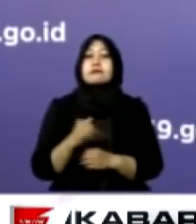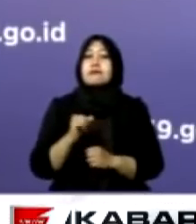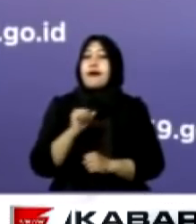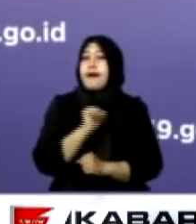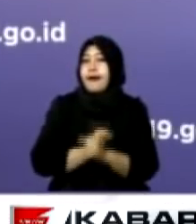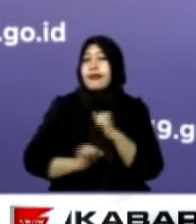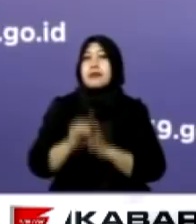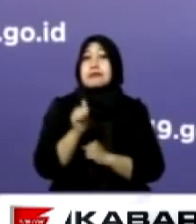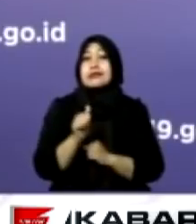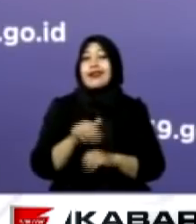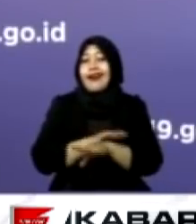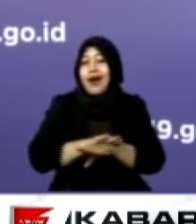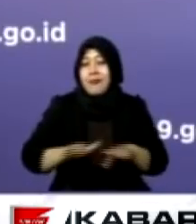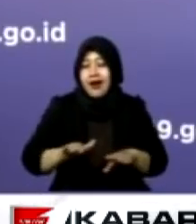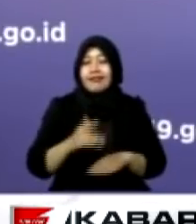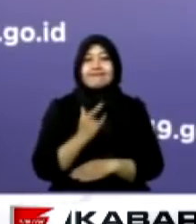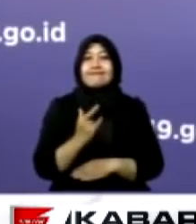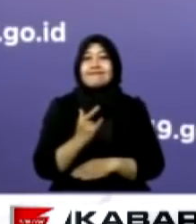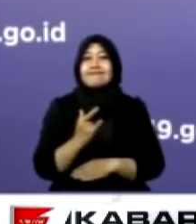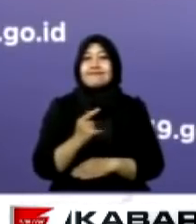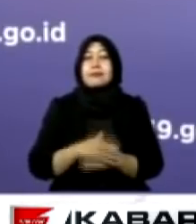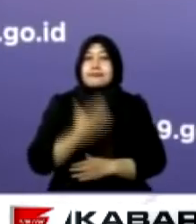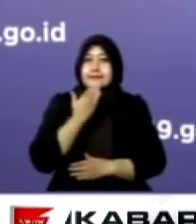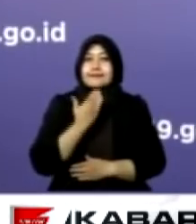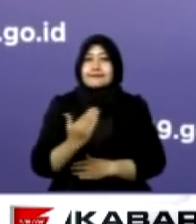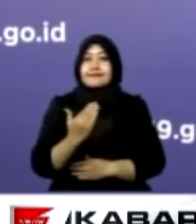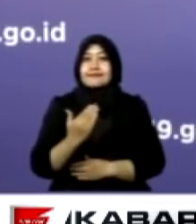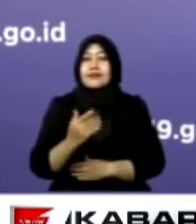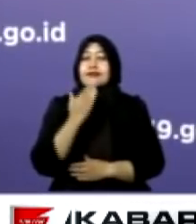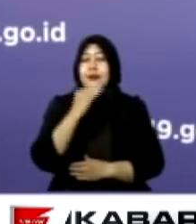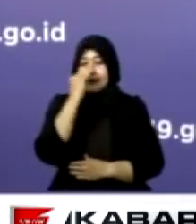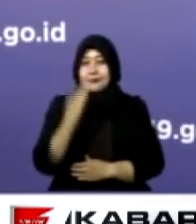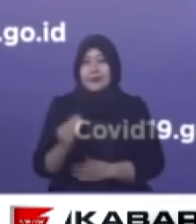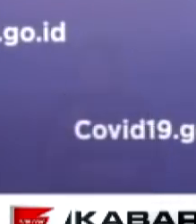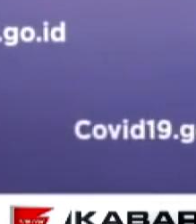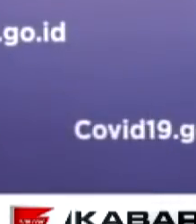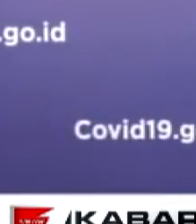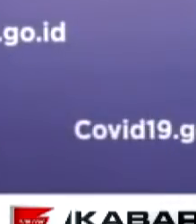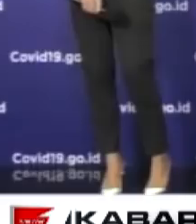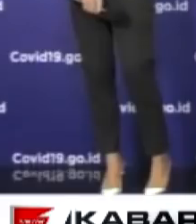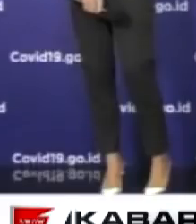produktif namun tetap aman dari COVID. Terima kasih, selamat sore.